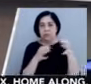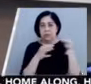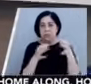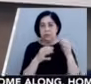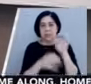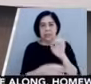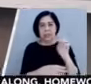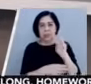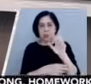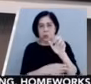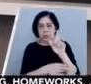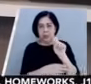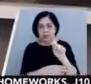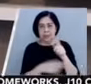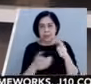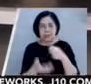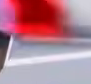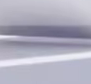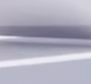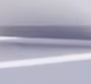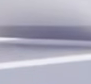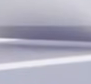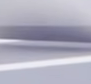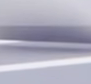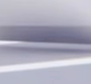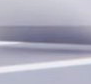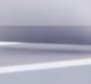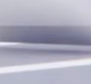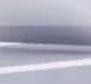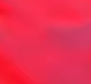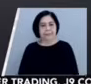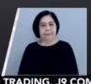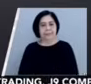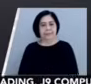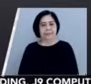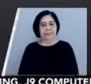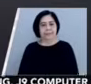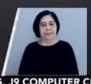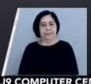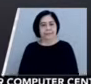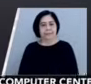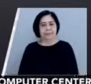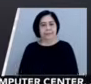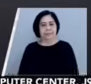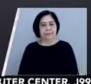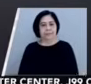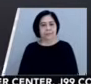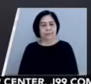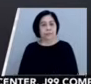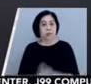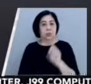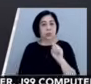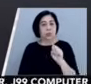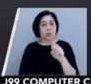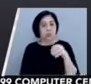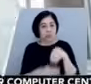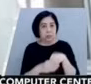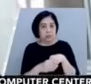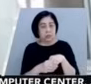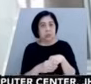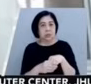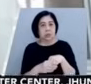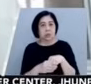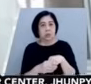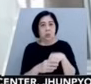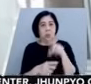pagtutok ni Darlene Kai ah pag-uwi ko ng sa loob lang ng isang minuto